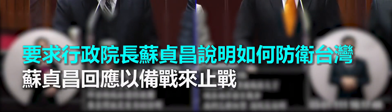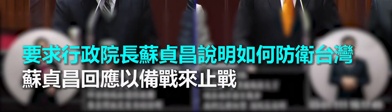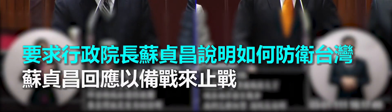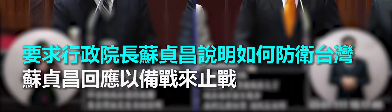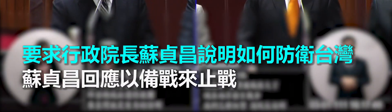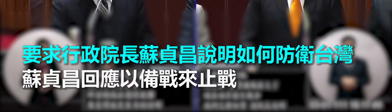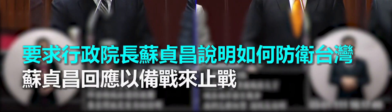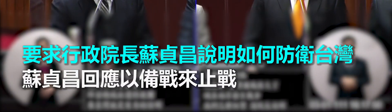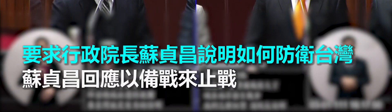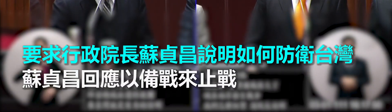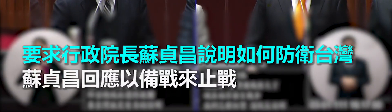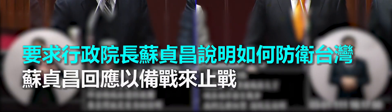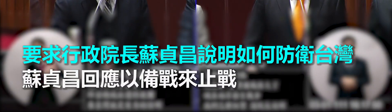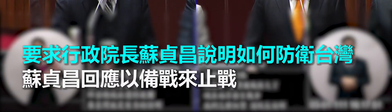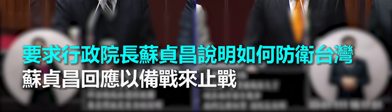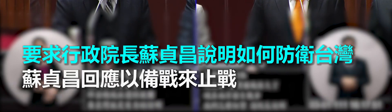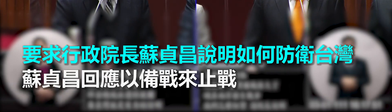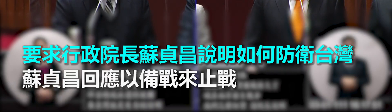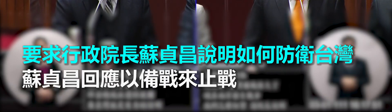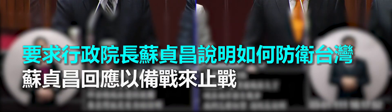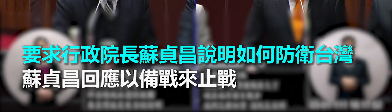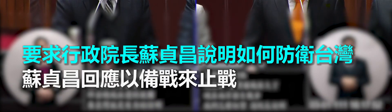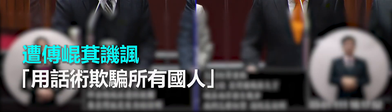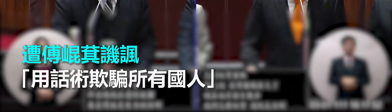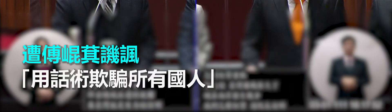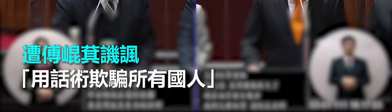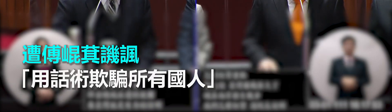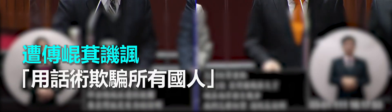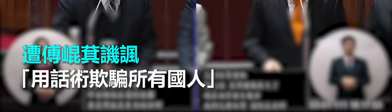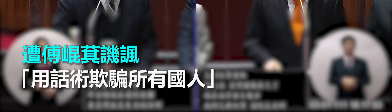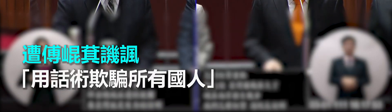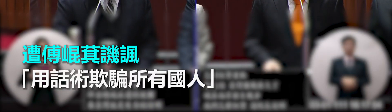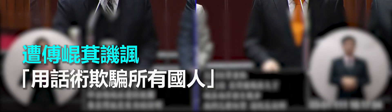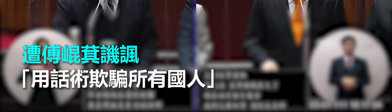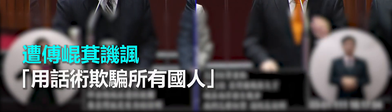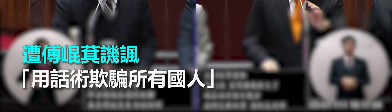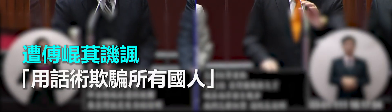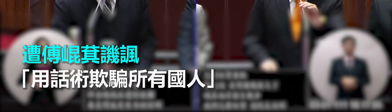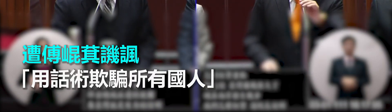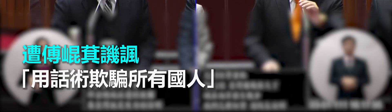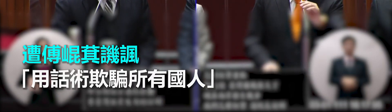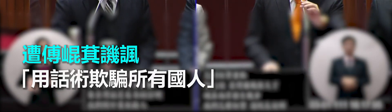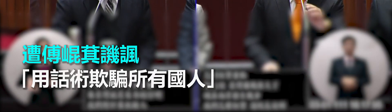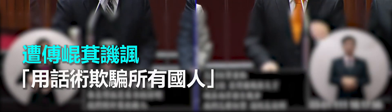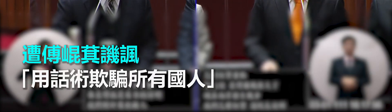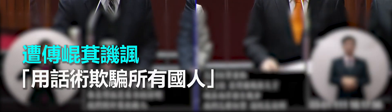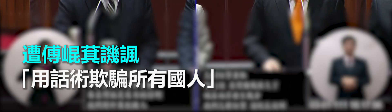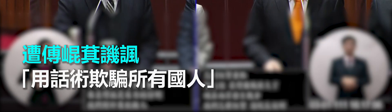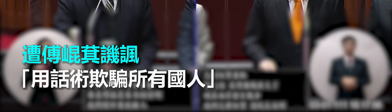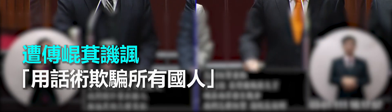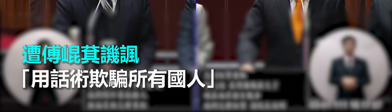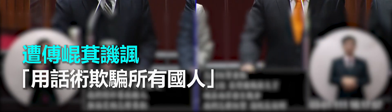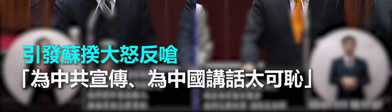我们就怎么样子御敌抗敌，都是如此。国防部有完整缜密的规划因